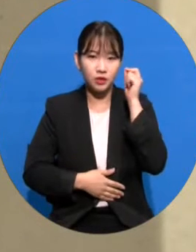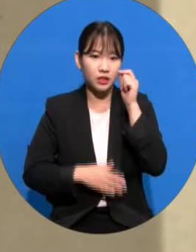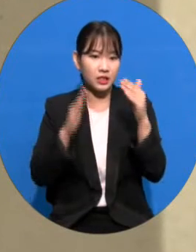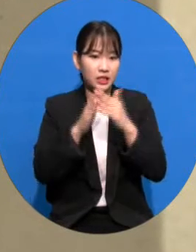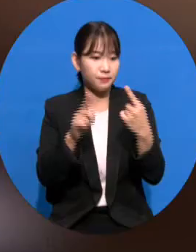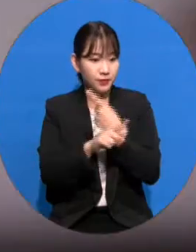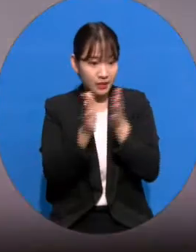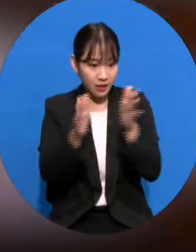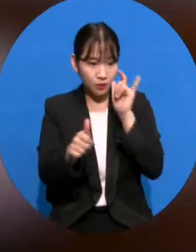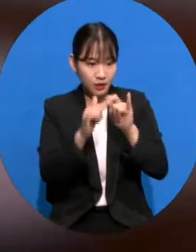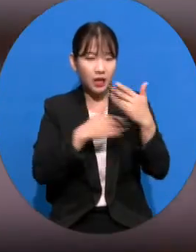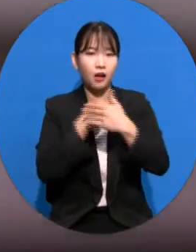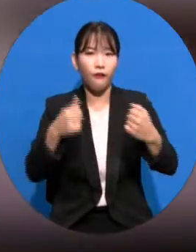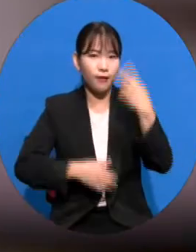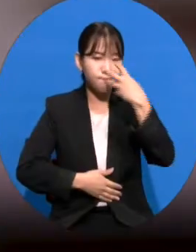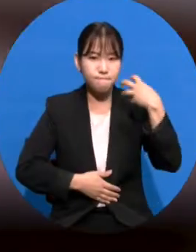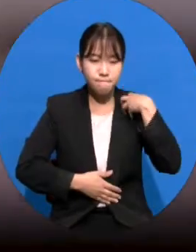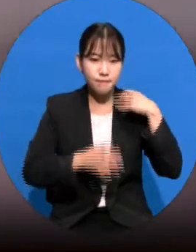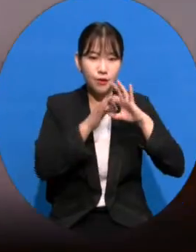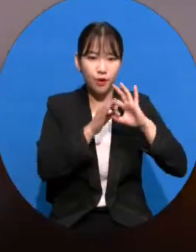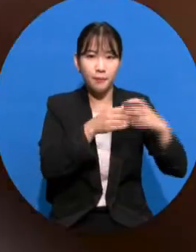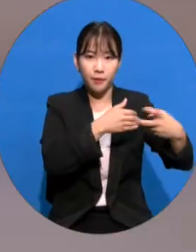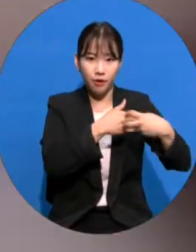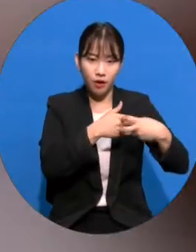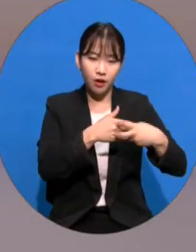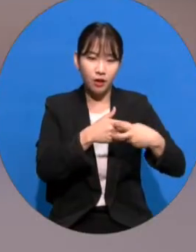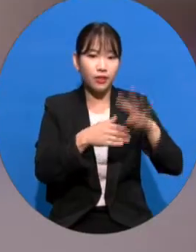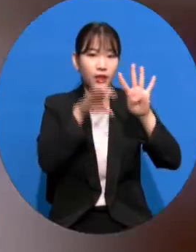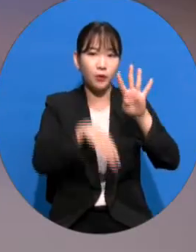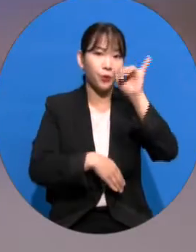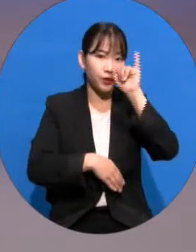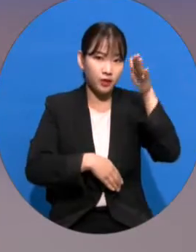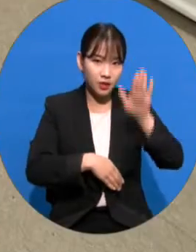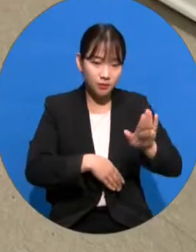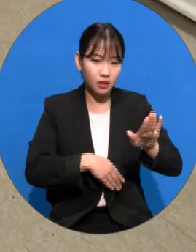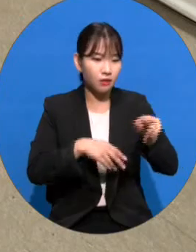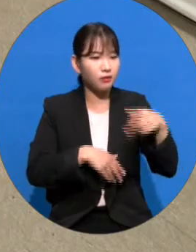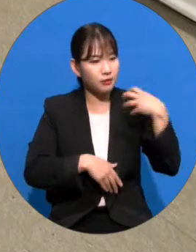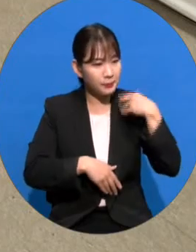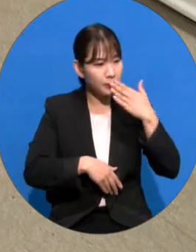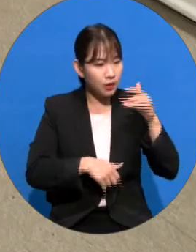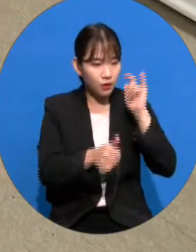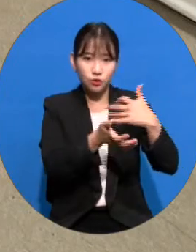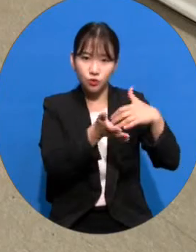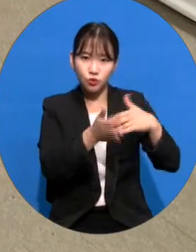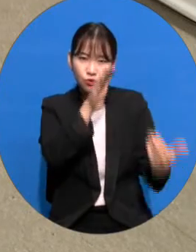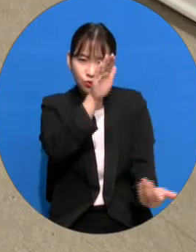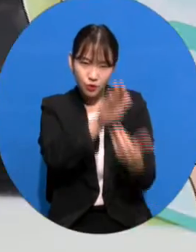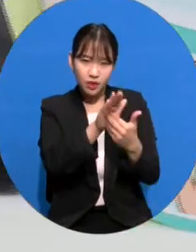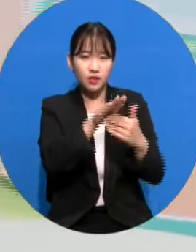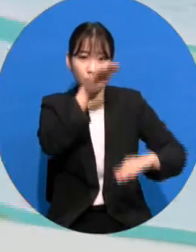재택 치료에 들어갈 학생 자들의 건강을 관리할 협력병원 이 내고 지정돼 있지만 여기서 감당할 수 있는 확진 자는 최대